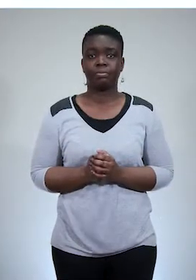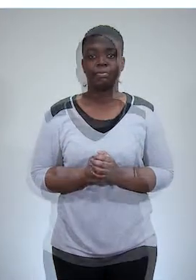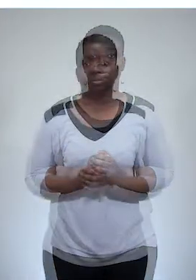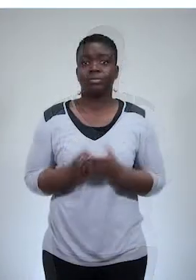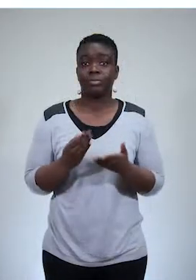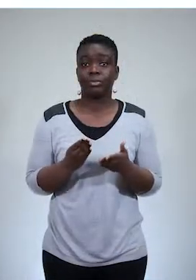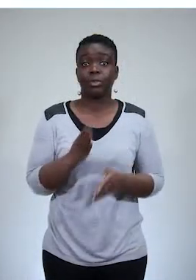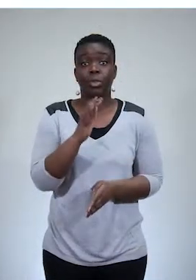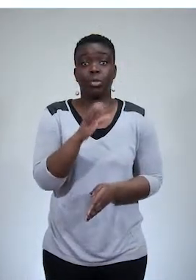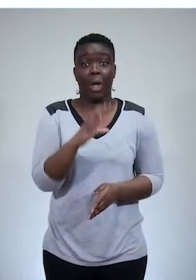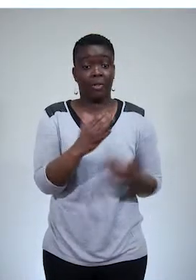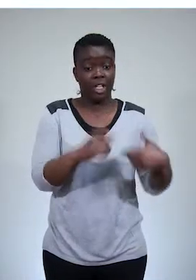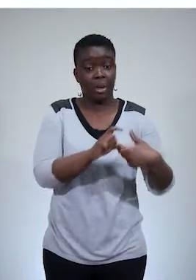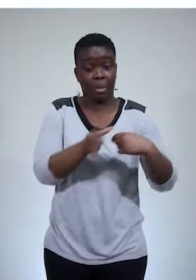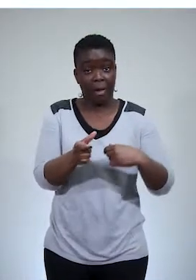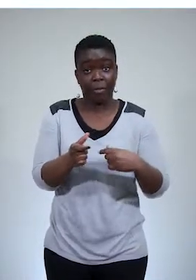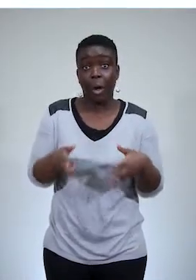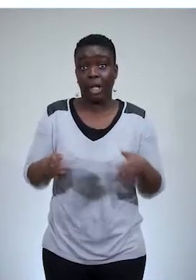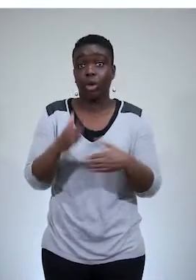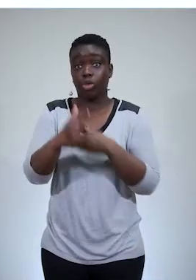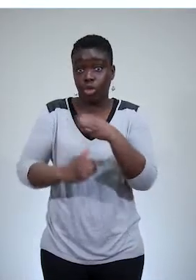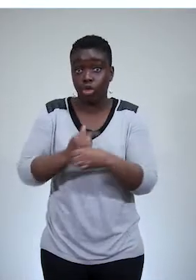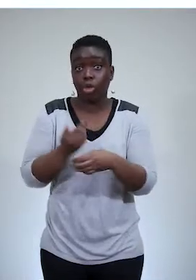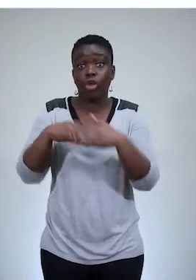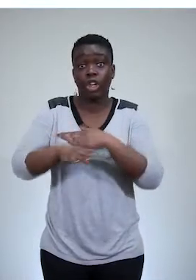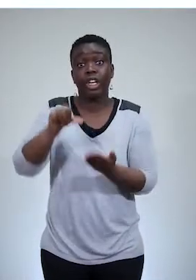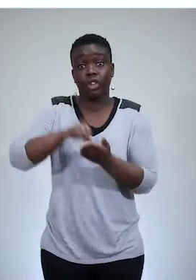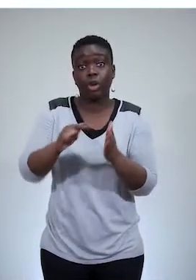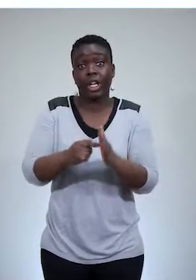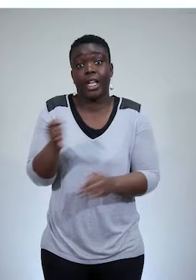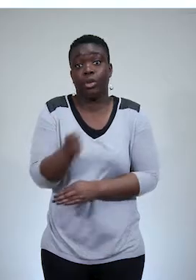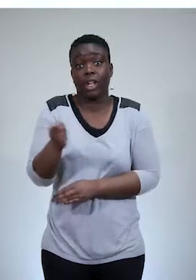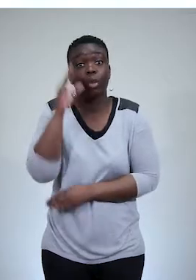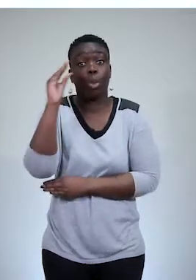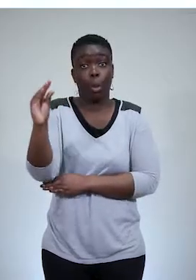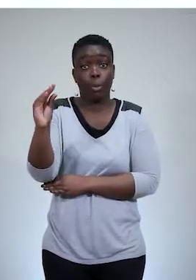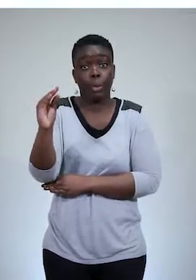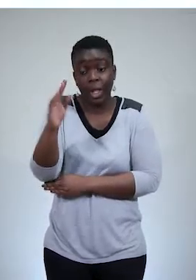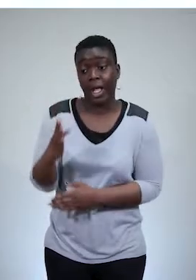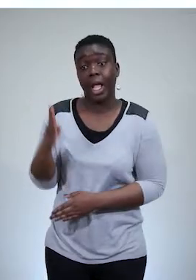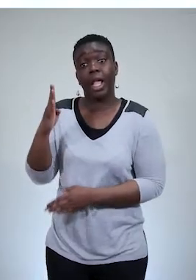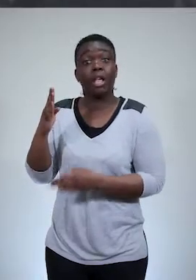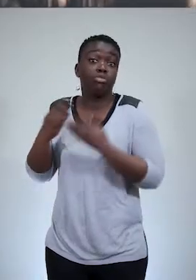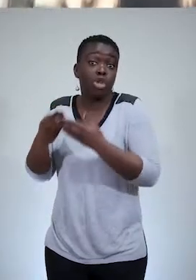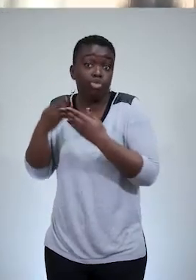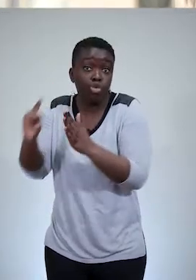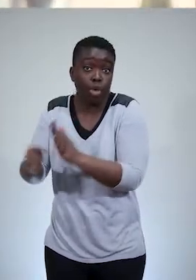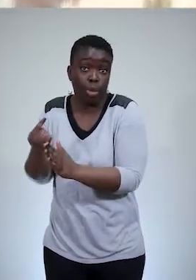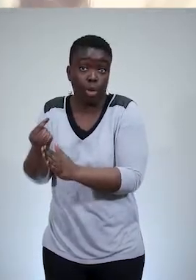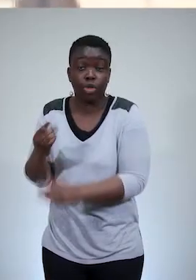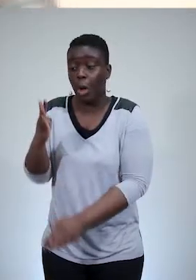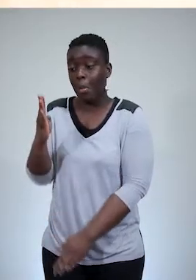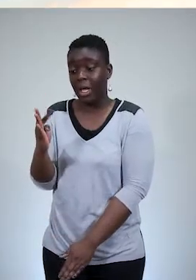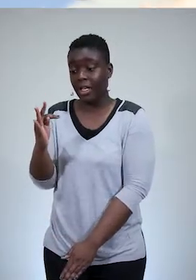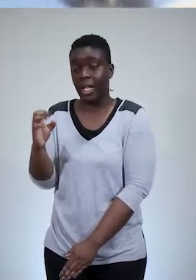peut être très fatigant. Pendant mes études avant le bac, j'ai pratiquement pas bénéficié d'aménagement. J'ai pas osé demander aux